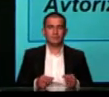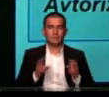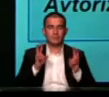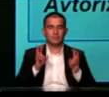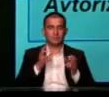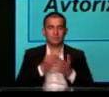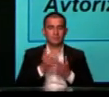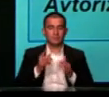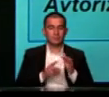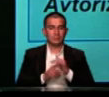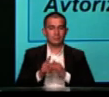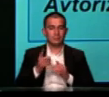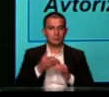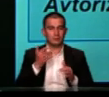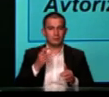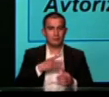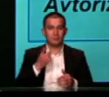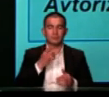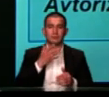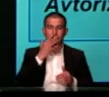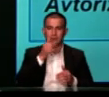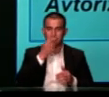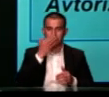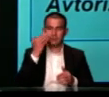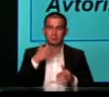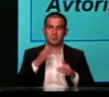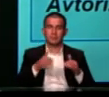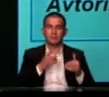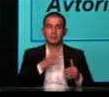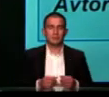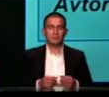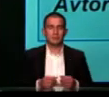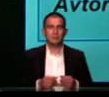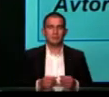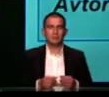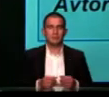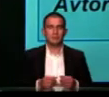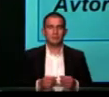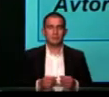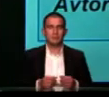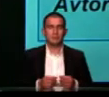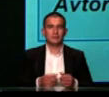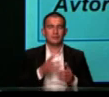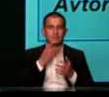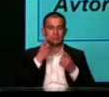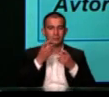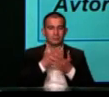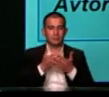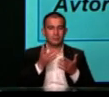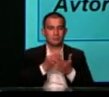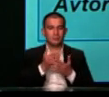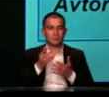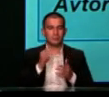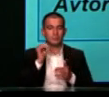Mavzumuzu boshlashdan oldin o'tgan mavzularimizni takrorlab olamiz. Axborot xavfsizligini ta'minlash